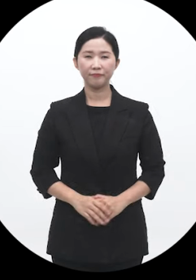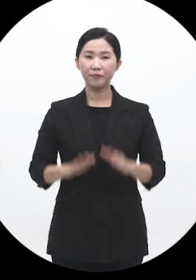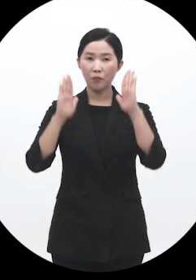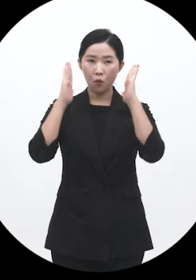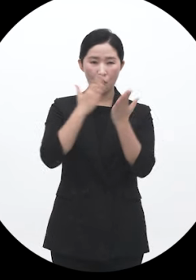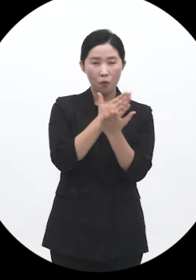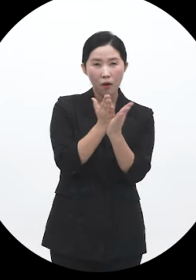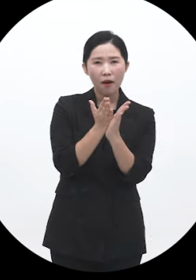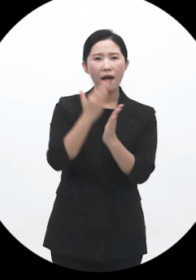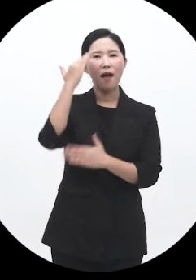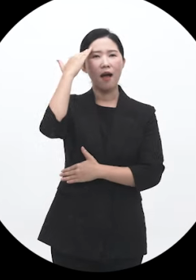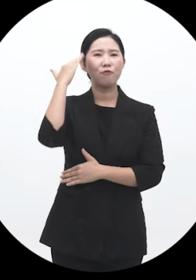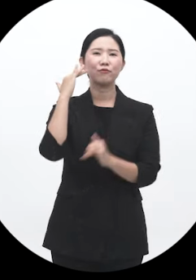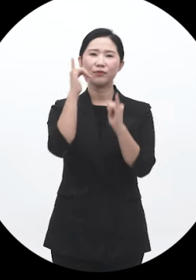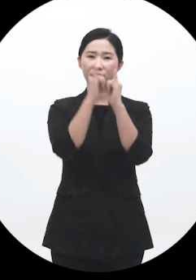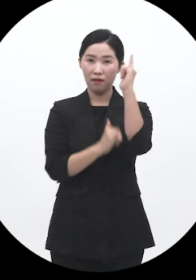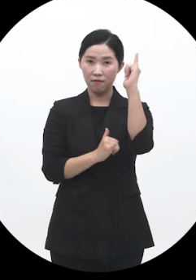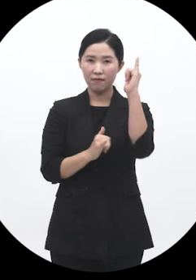마지막으로 한국사의 경우에는